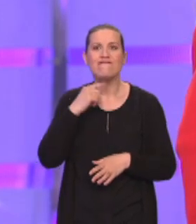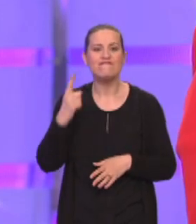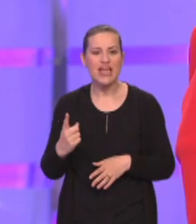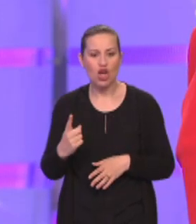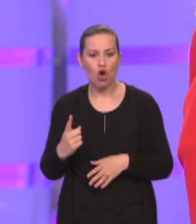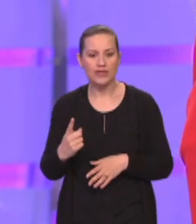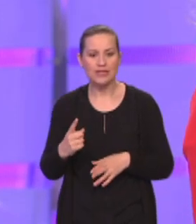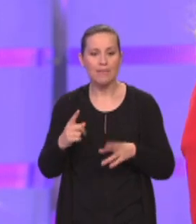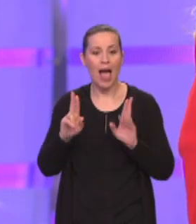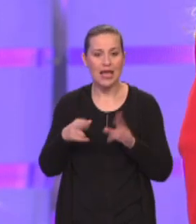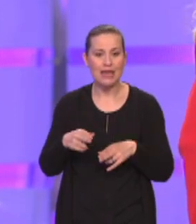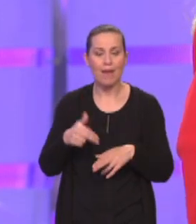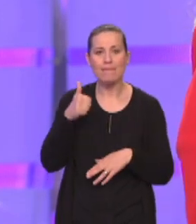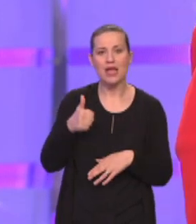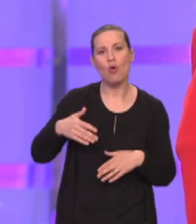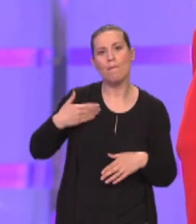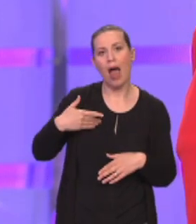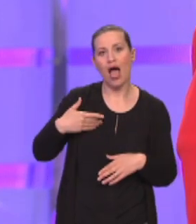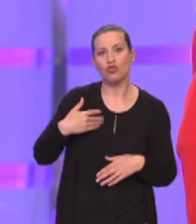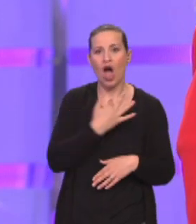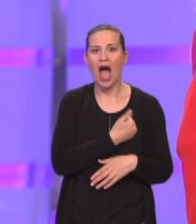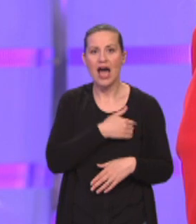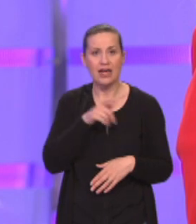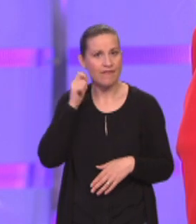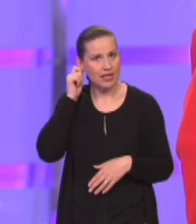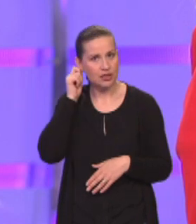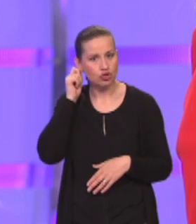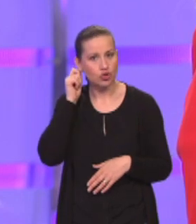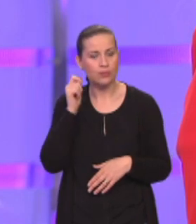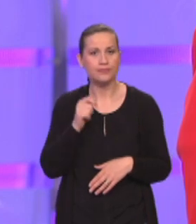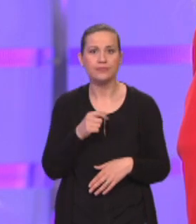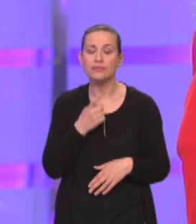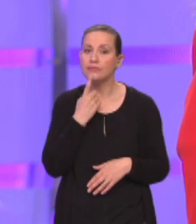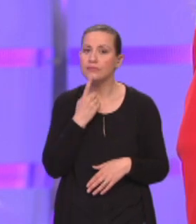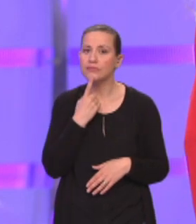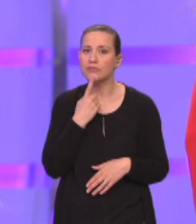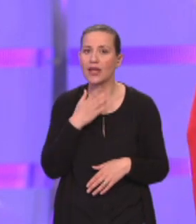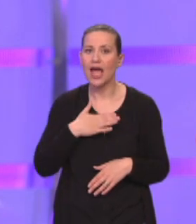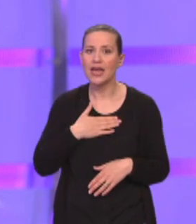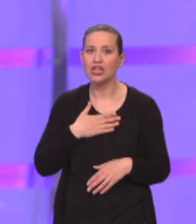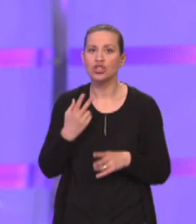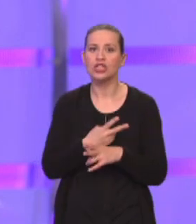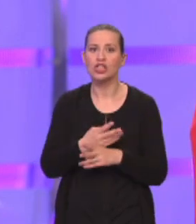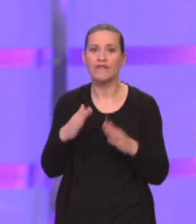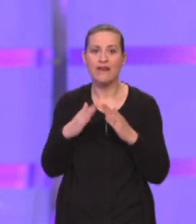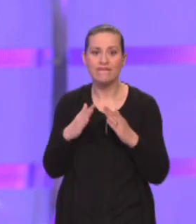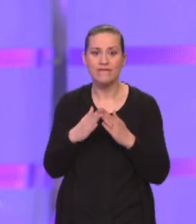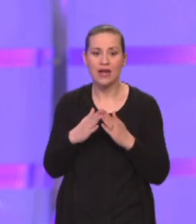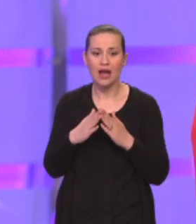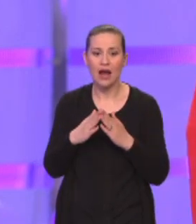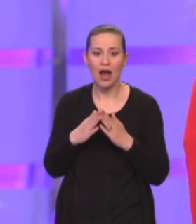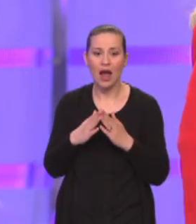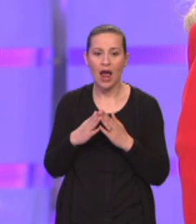pred vratima Vukovara, imam jednu mladu Hrvaticu, dakle onu koju naš državni vrh rado poziva